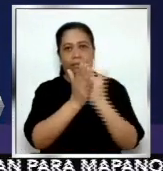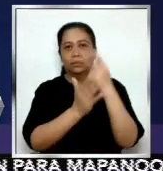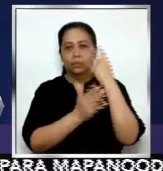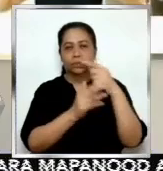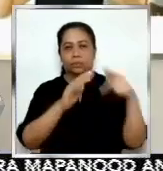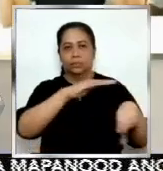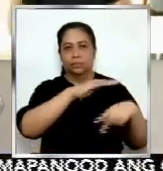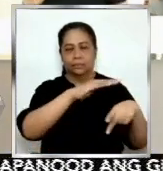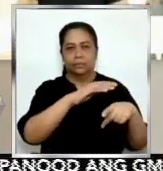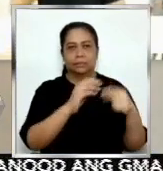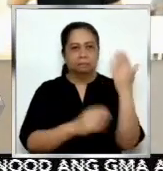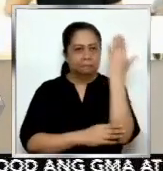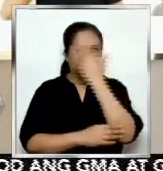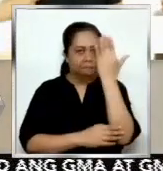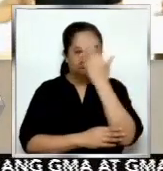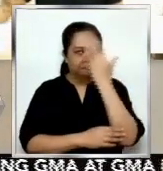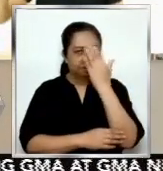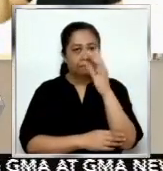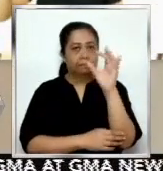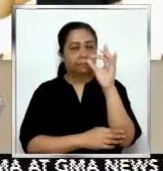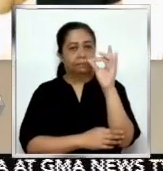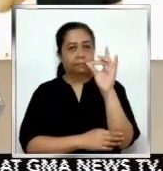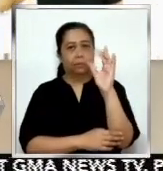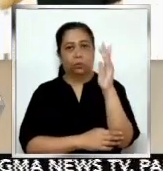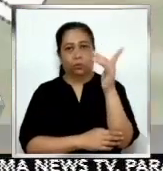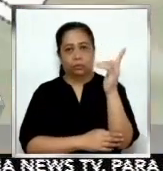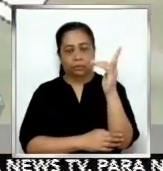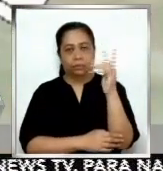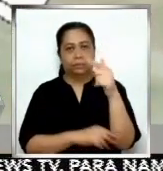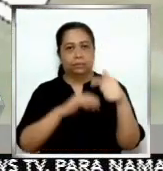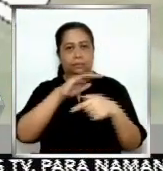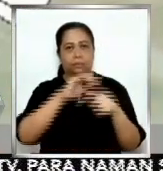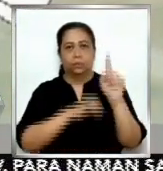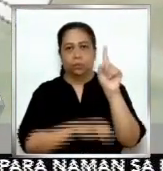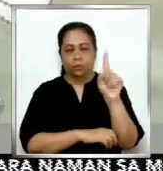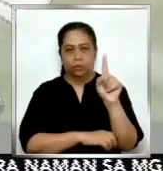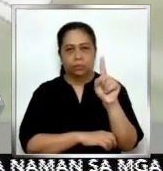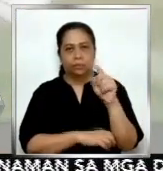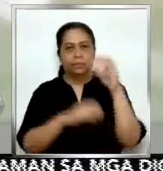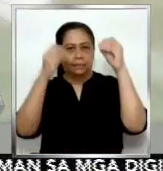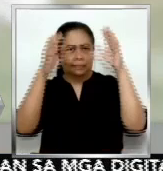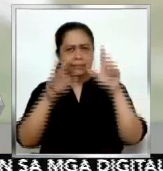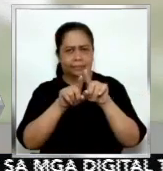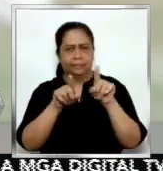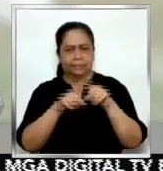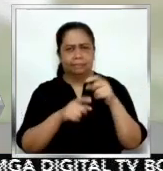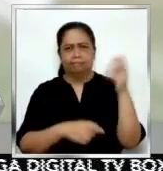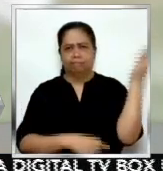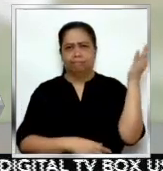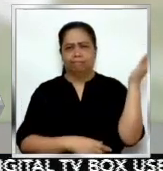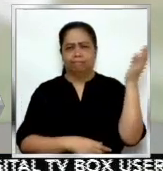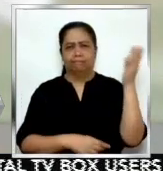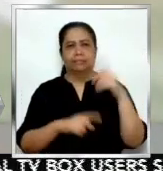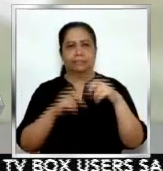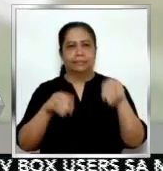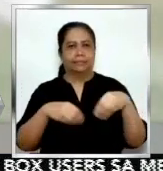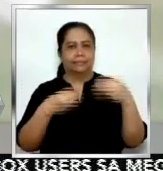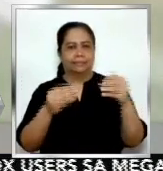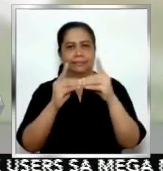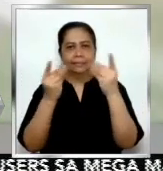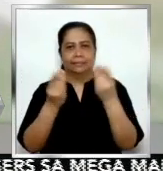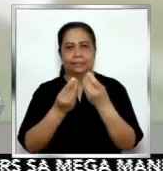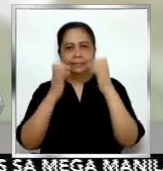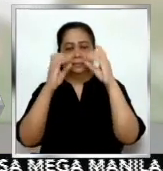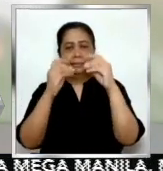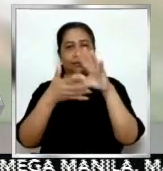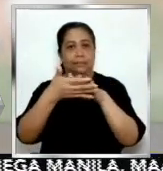ang palabas. Pagdating ng 8:25 para sa grade 1 naman, mga guro rin ang gagawing broadcasters at ibibigay ng DepEd ang schedule online